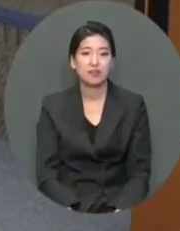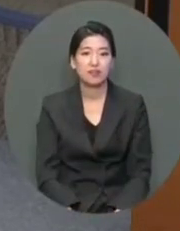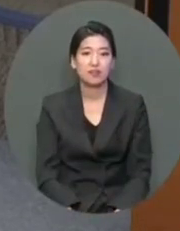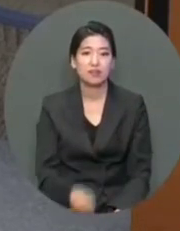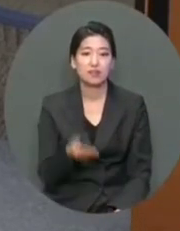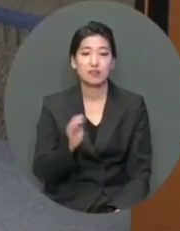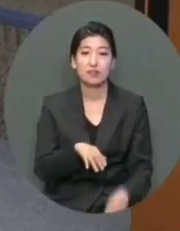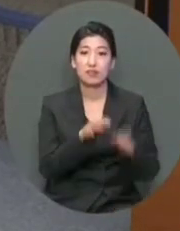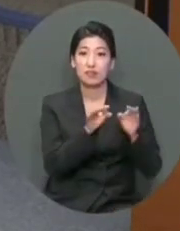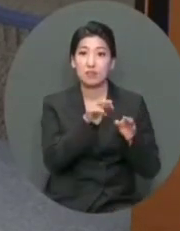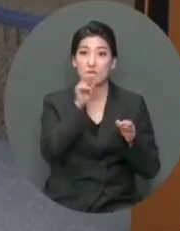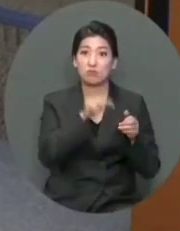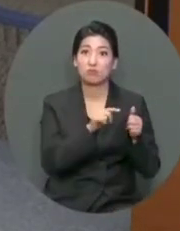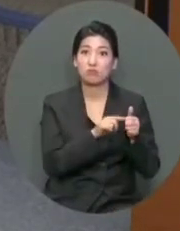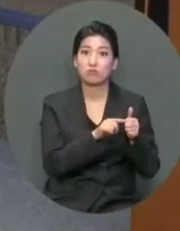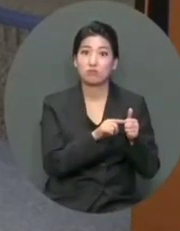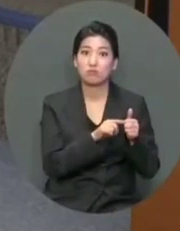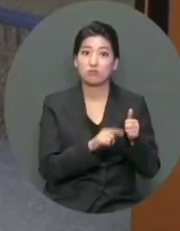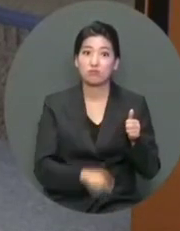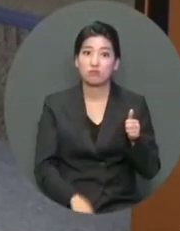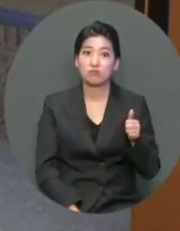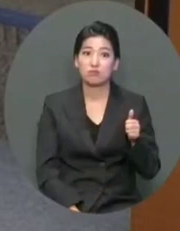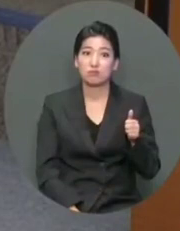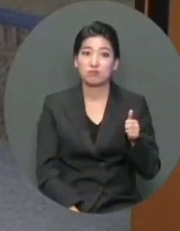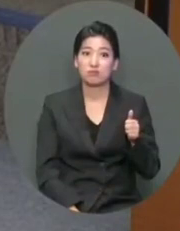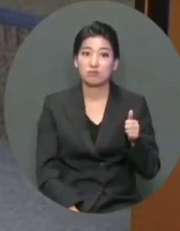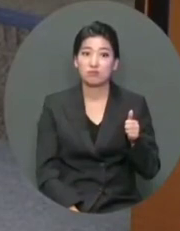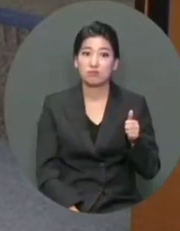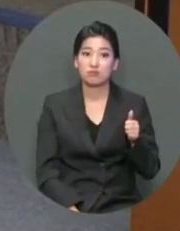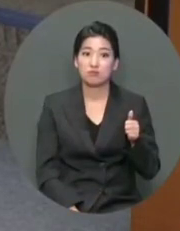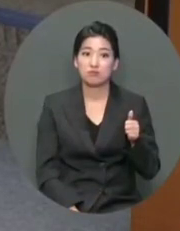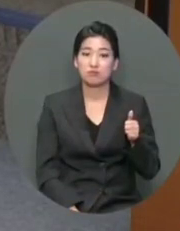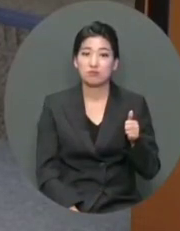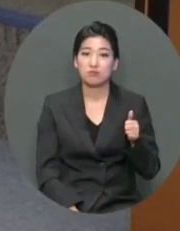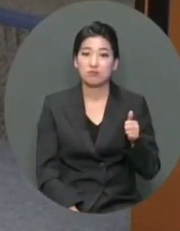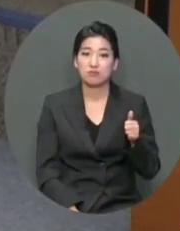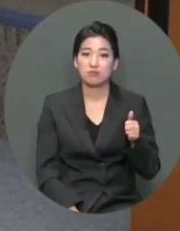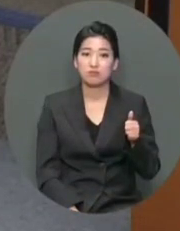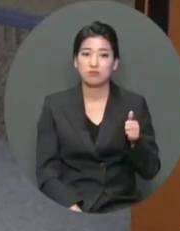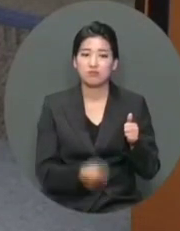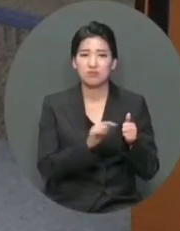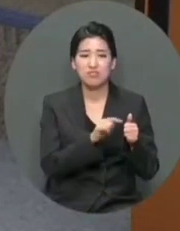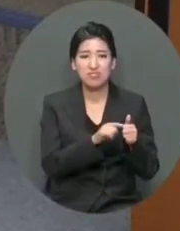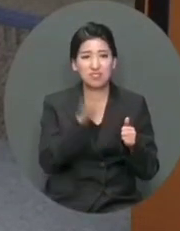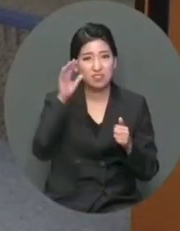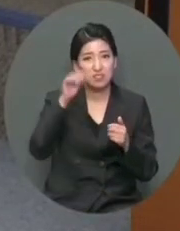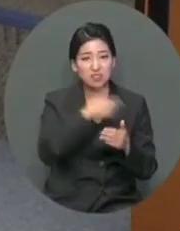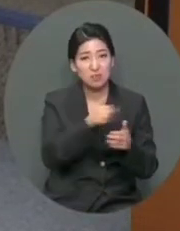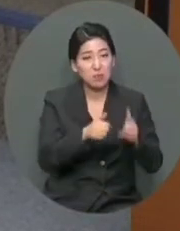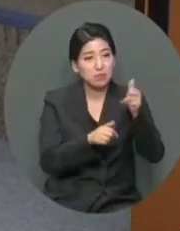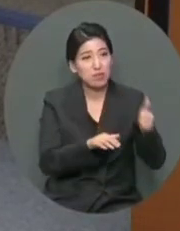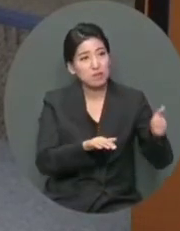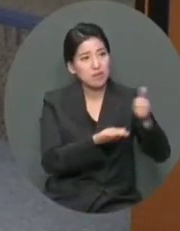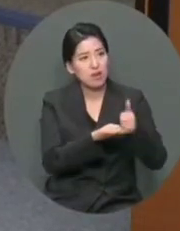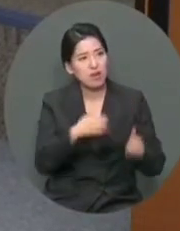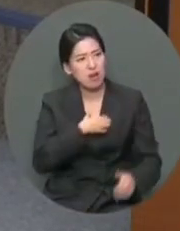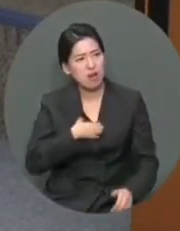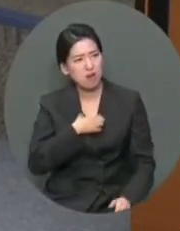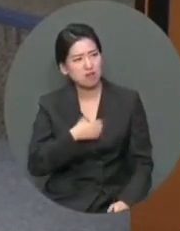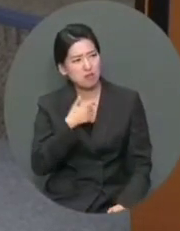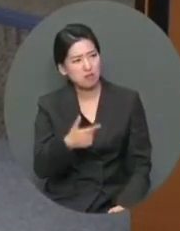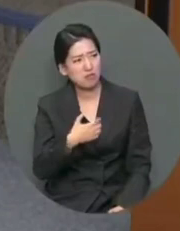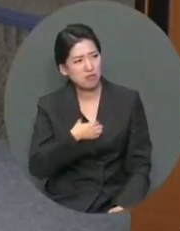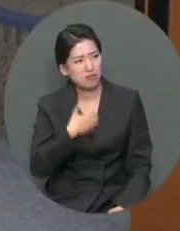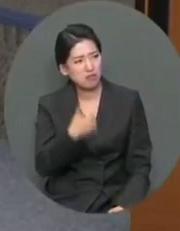김명수 대법원장께서 지금 다시 그 자리에 앉으면 어떤 심정일지 그때 많은 분들이 많은 염려를 하고 많은 우려를 했었는데 저는 그런